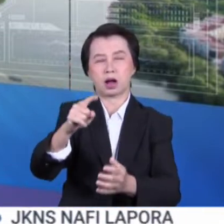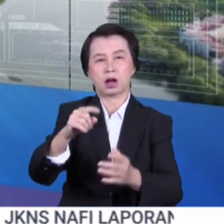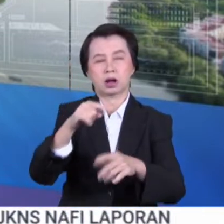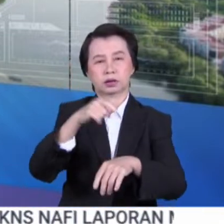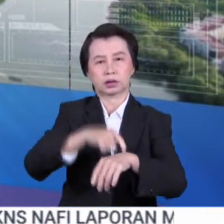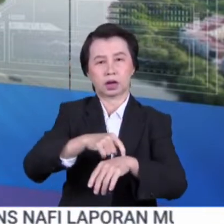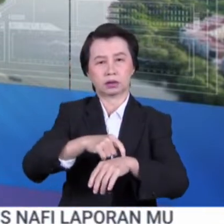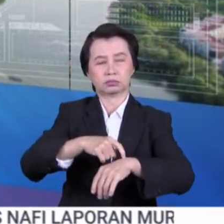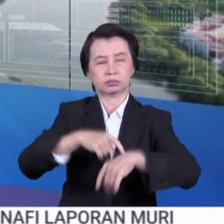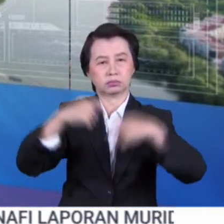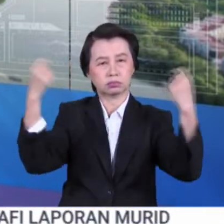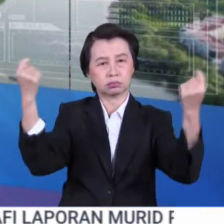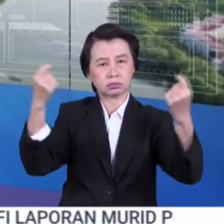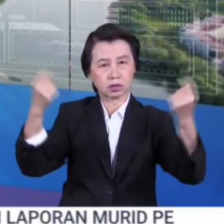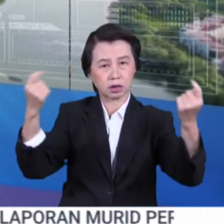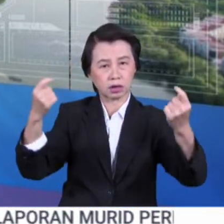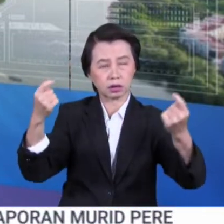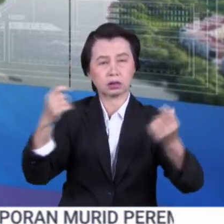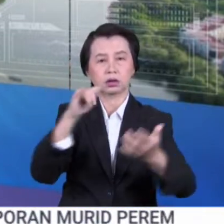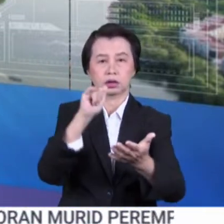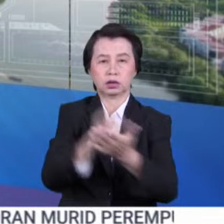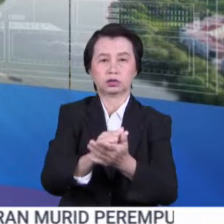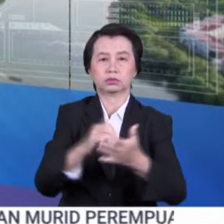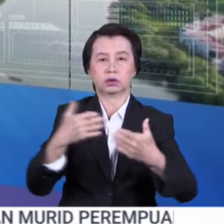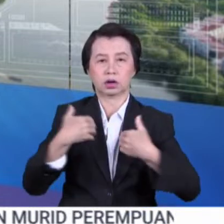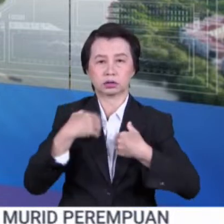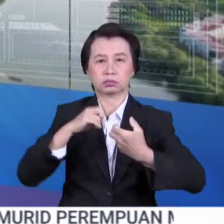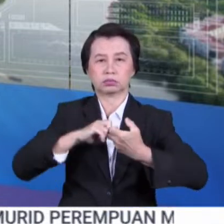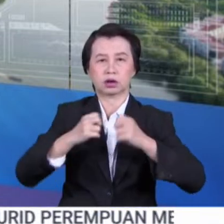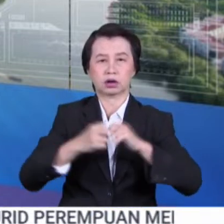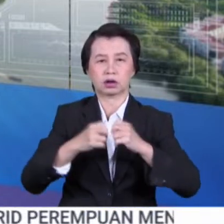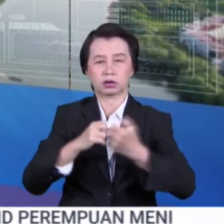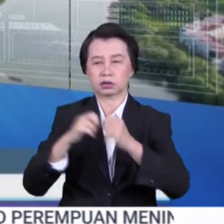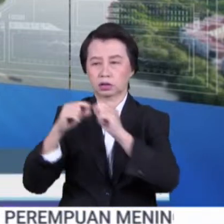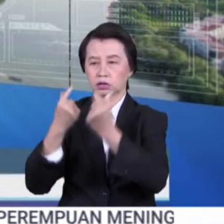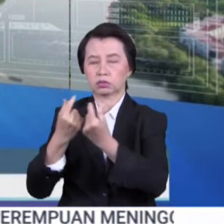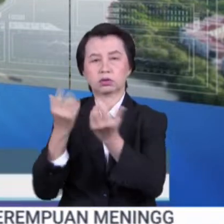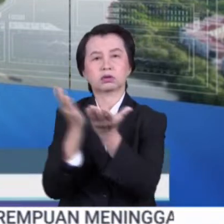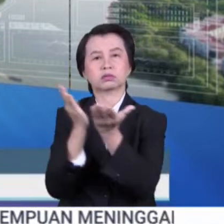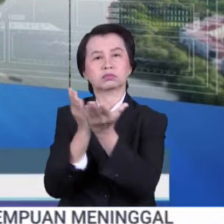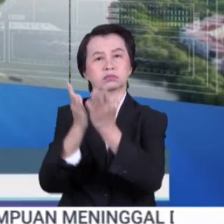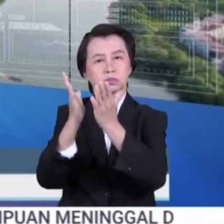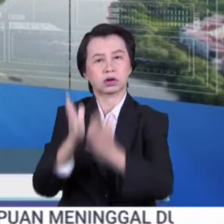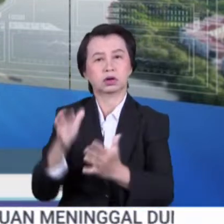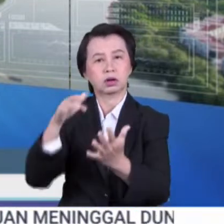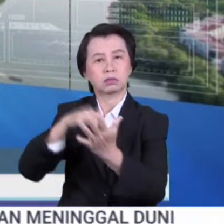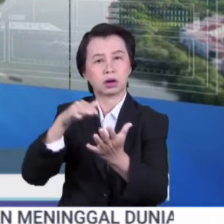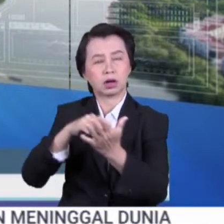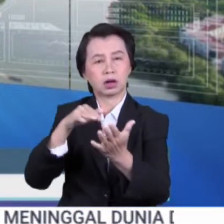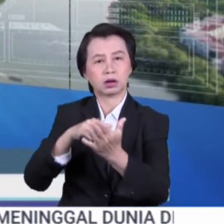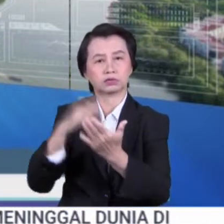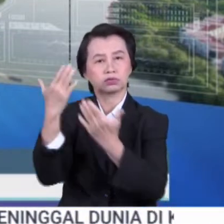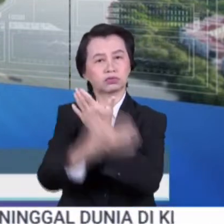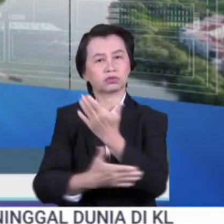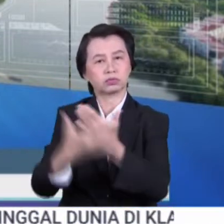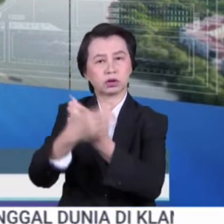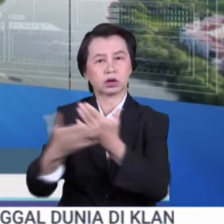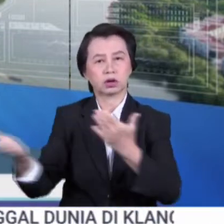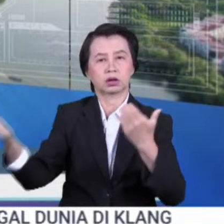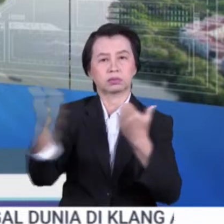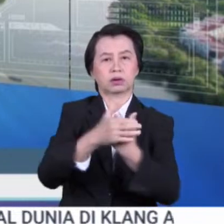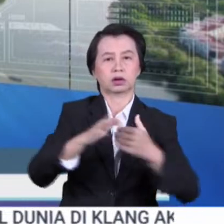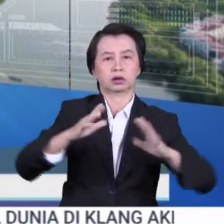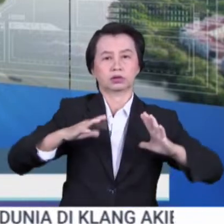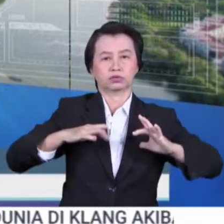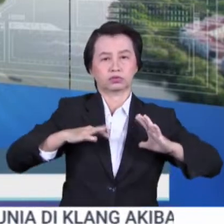musim perayaan. Situasi tersebut turut mewujudkan masalah terhadap golongan pelajar yang menuntut di Semenanjung untuk balik bercuti